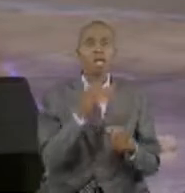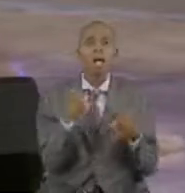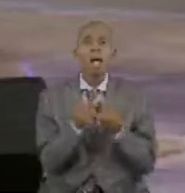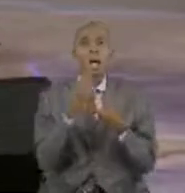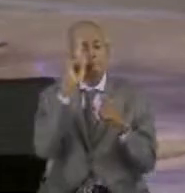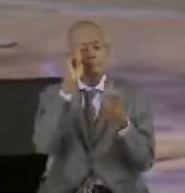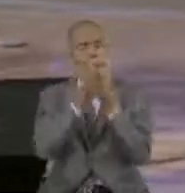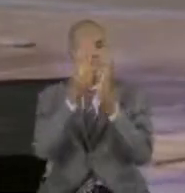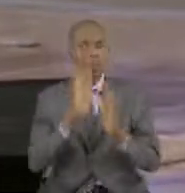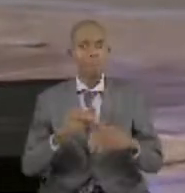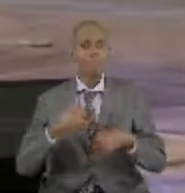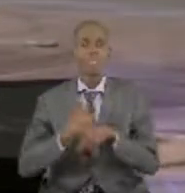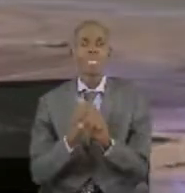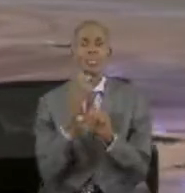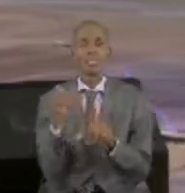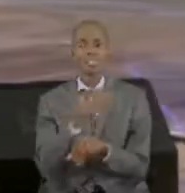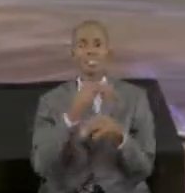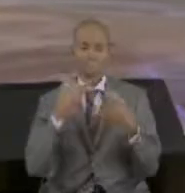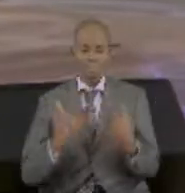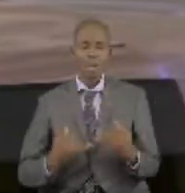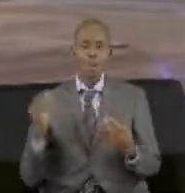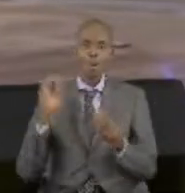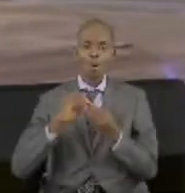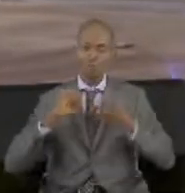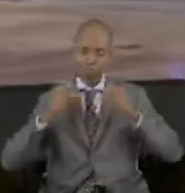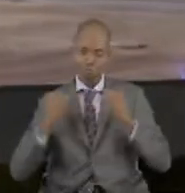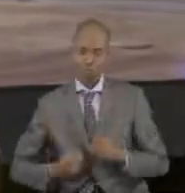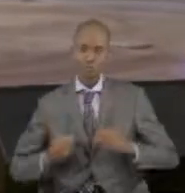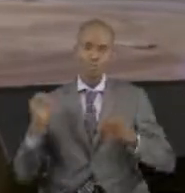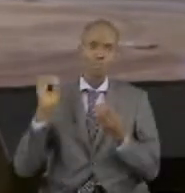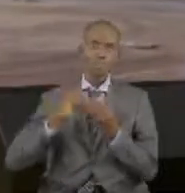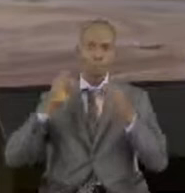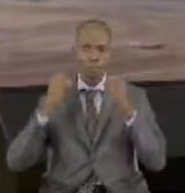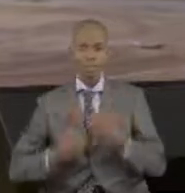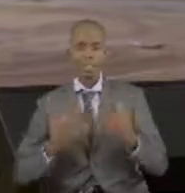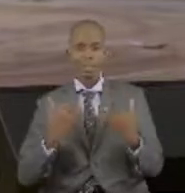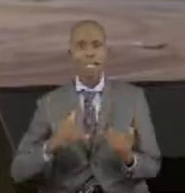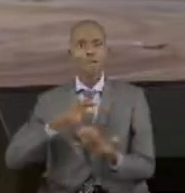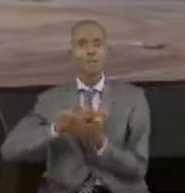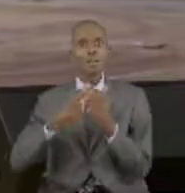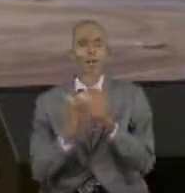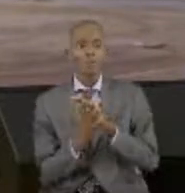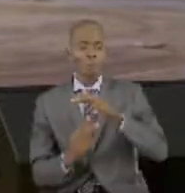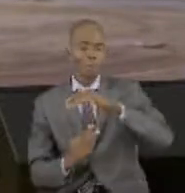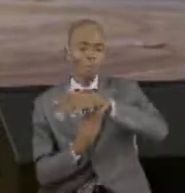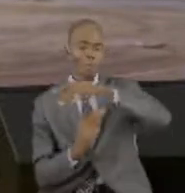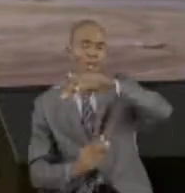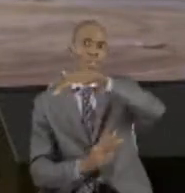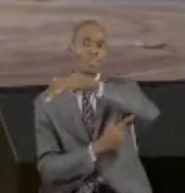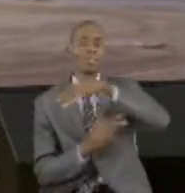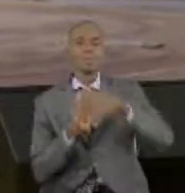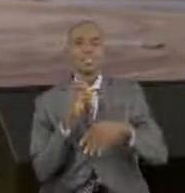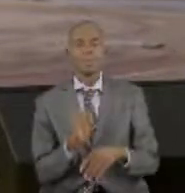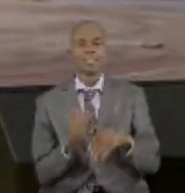que croyants ce qui leur a rendu les armes du fort et fort et fort et finalement et sont devenus des piliers il peut être